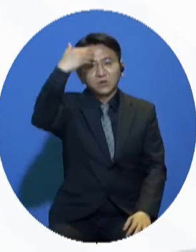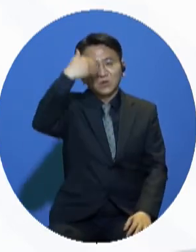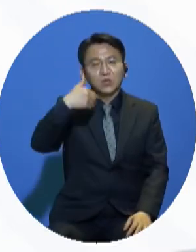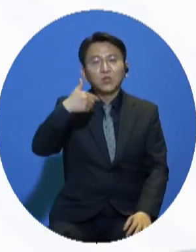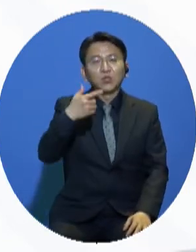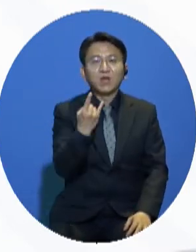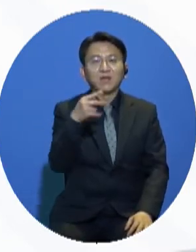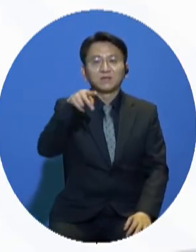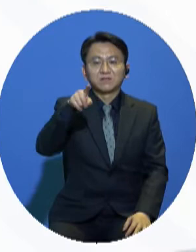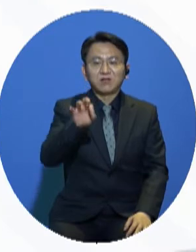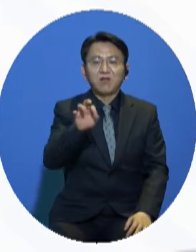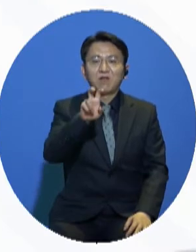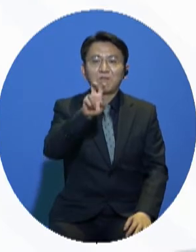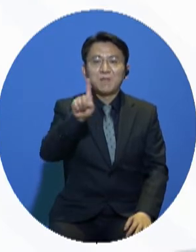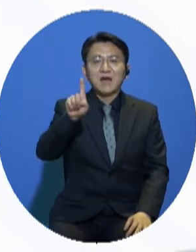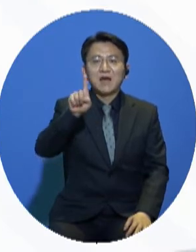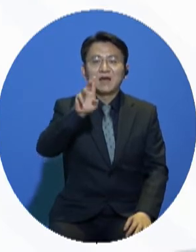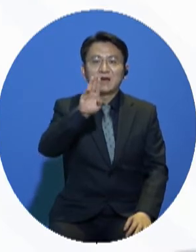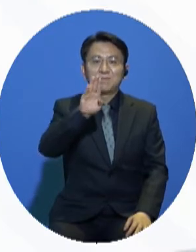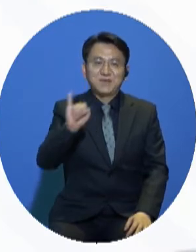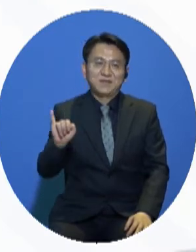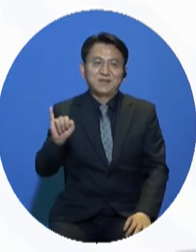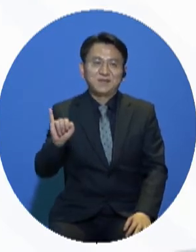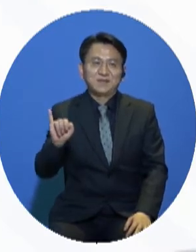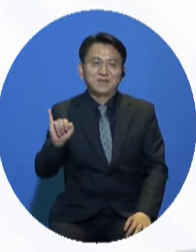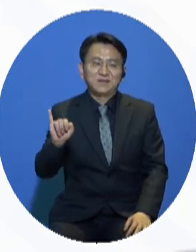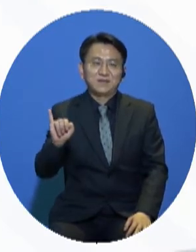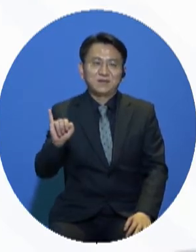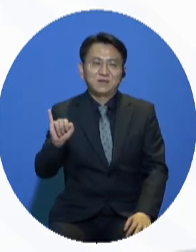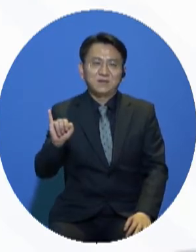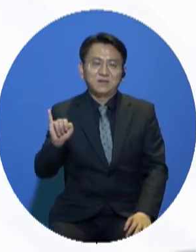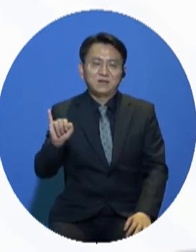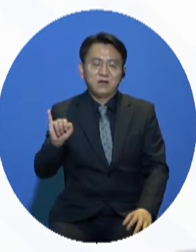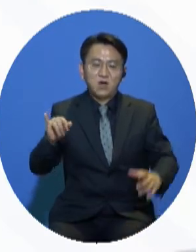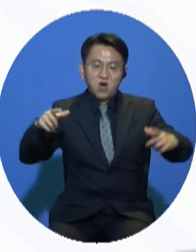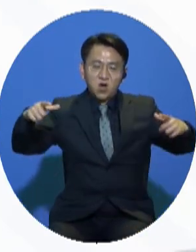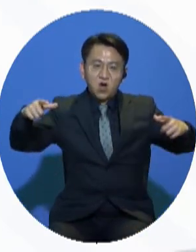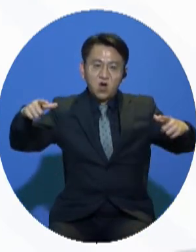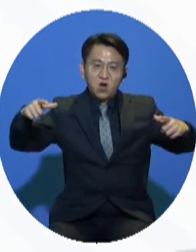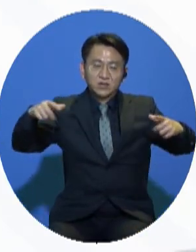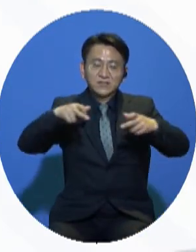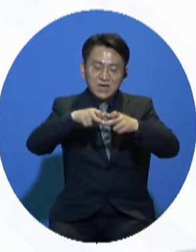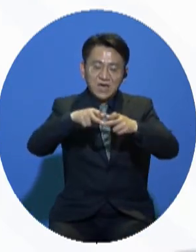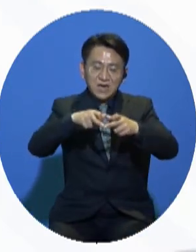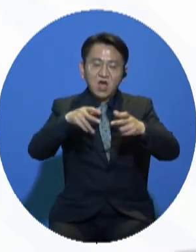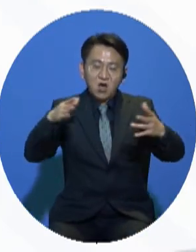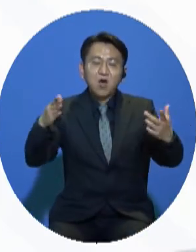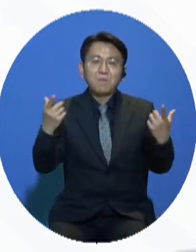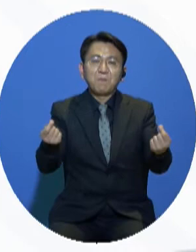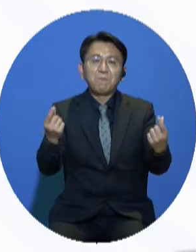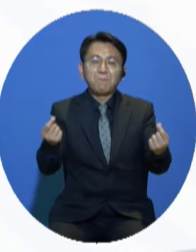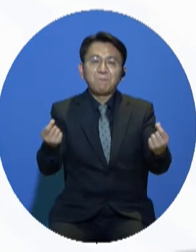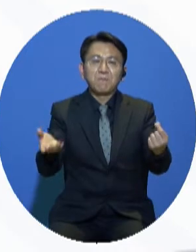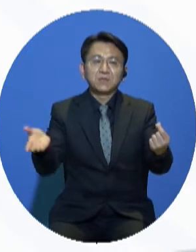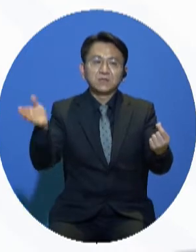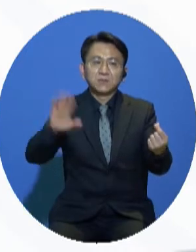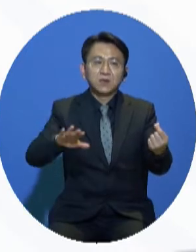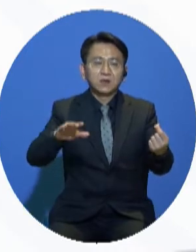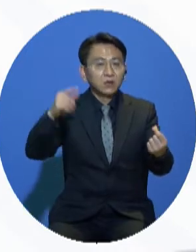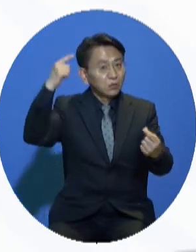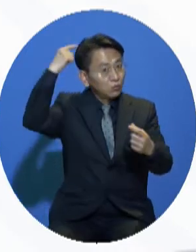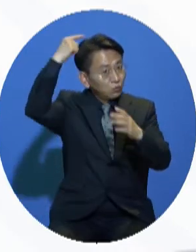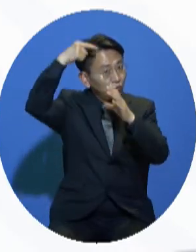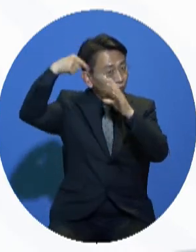뇌성마비를 앓았습니다. 그래서 뇌성마비는 물론 큰 범주의 장애이긴 한데